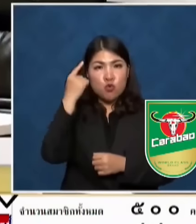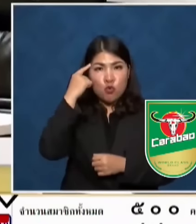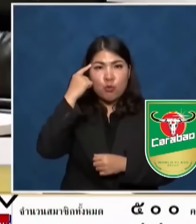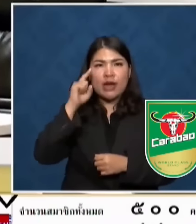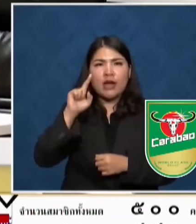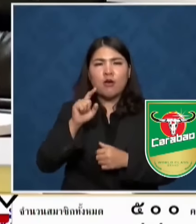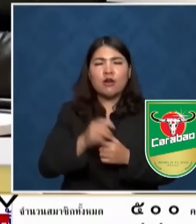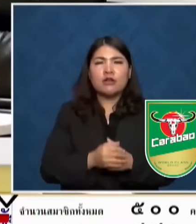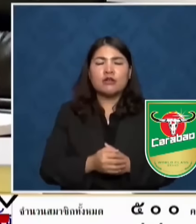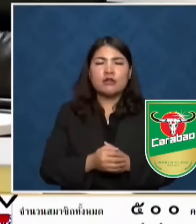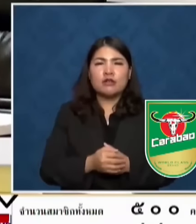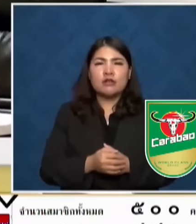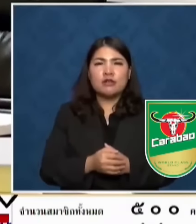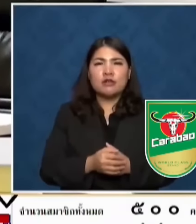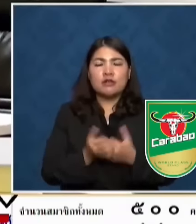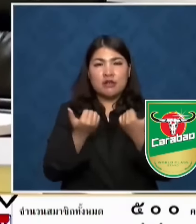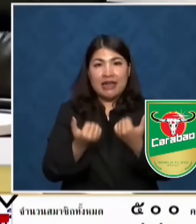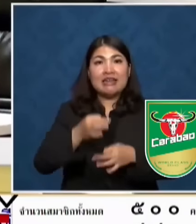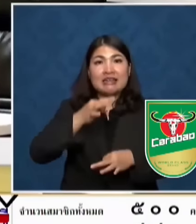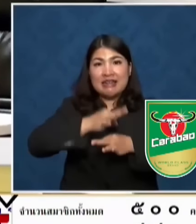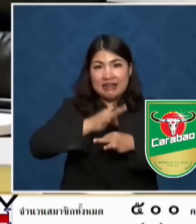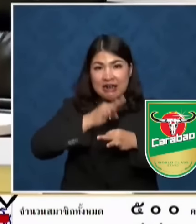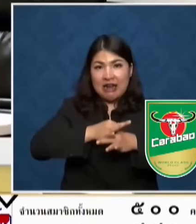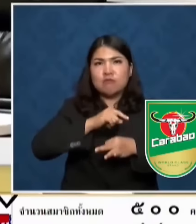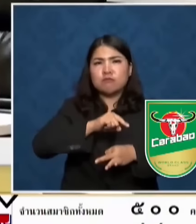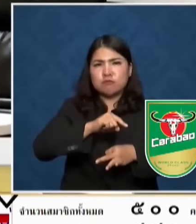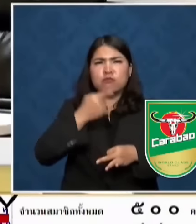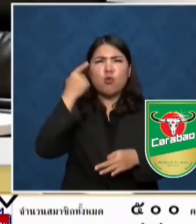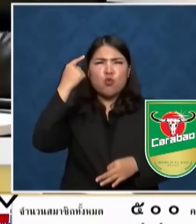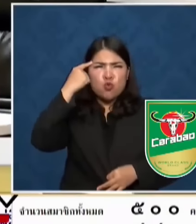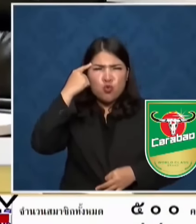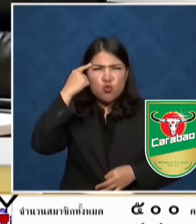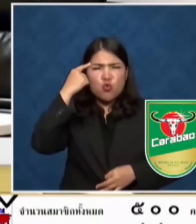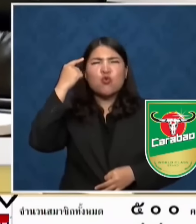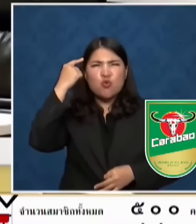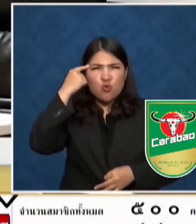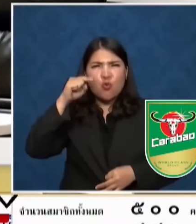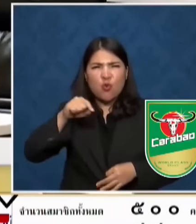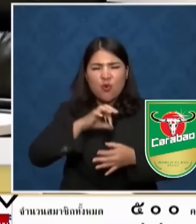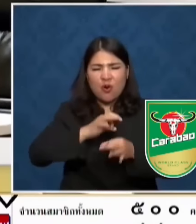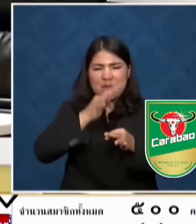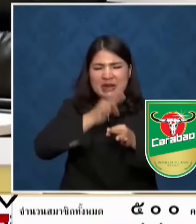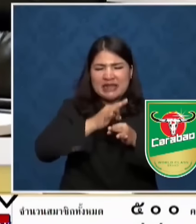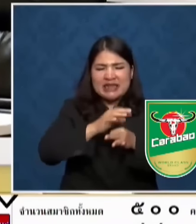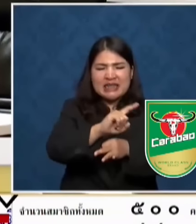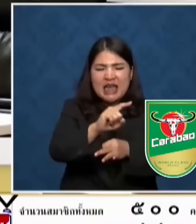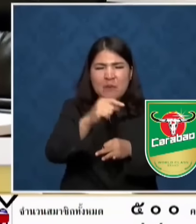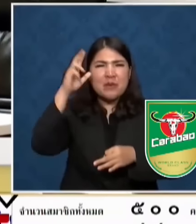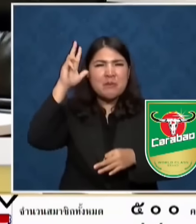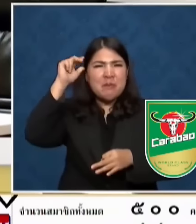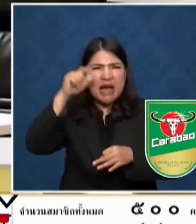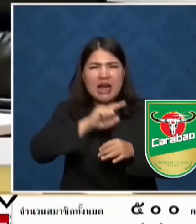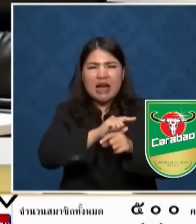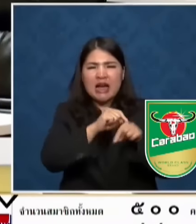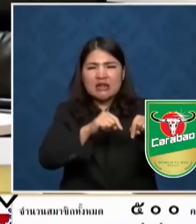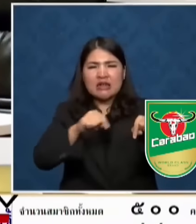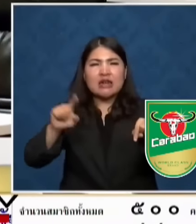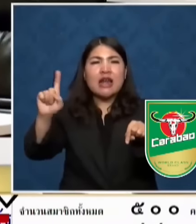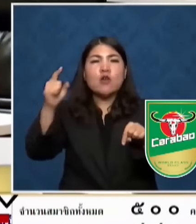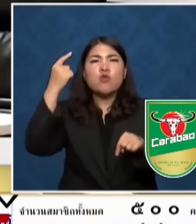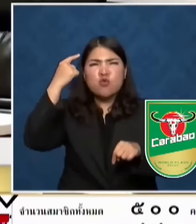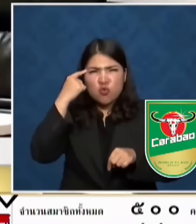ไหมคะว่าจริงๆแล้วเนี่ยธนาคารเองก็รู้อยู่แก่ใจค่ะว่าบัญชีไหนเป็นบัญชีม้าเพราะธนาค